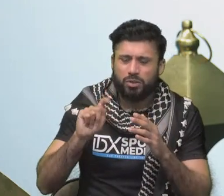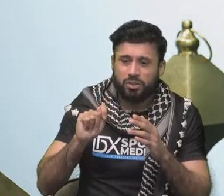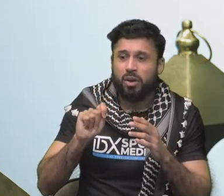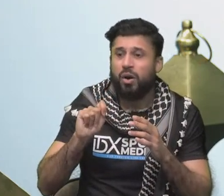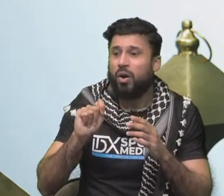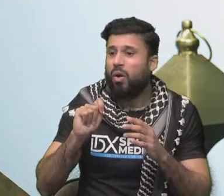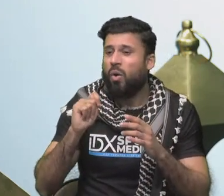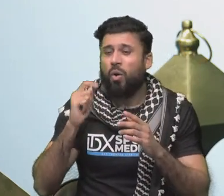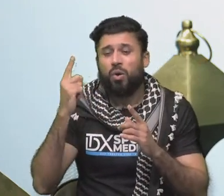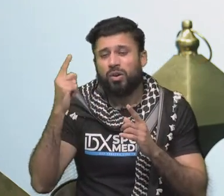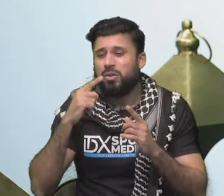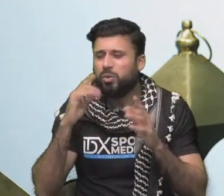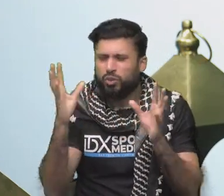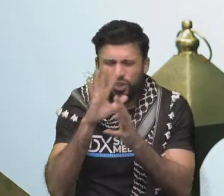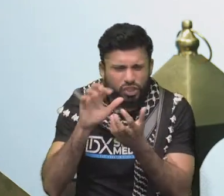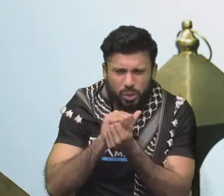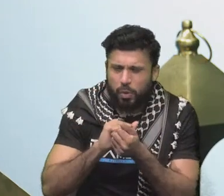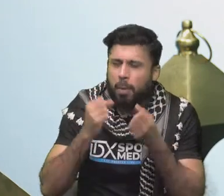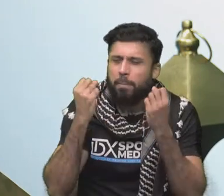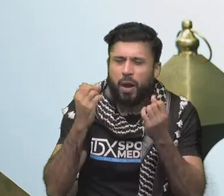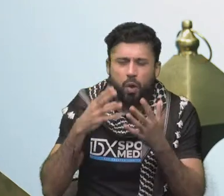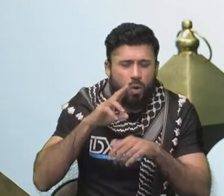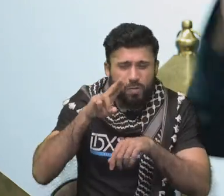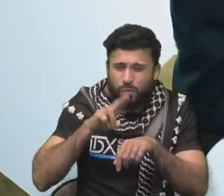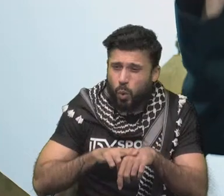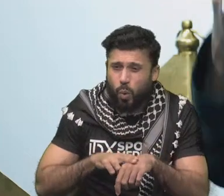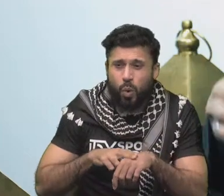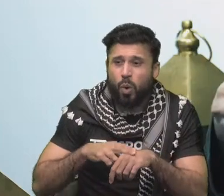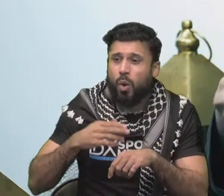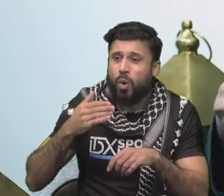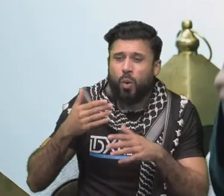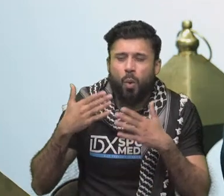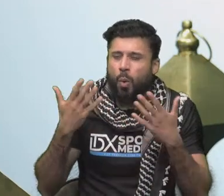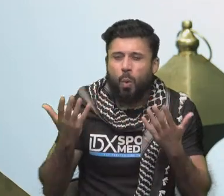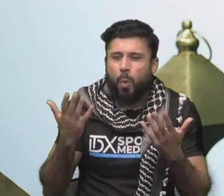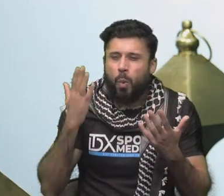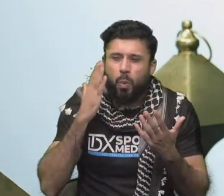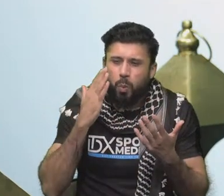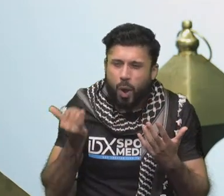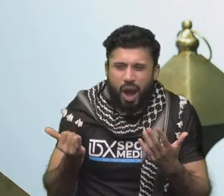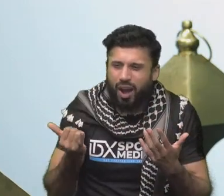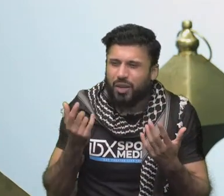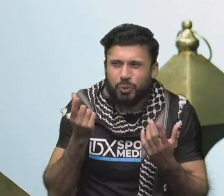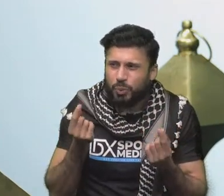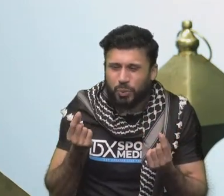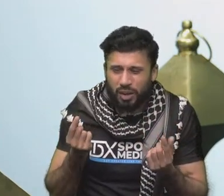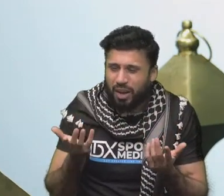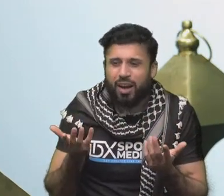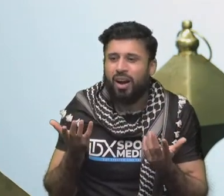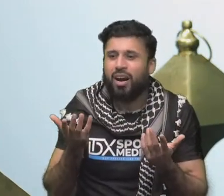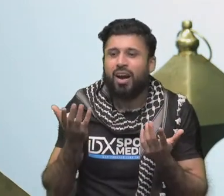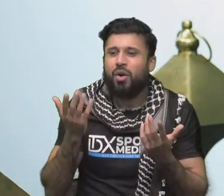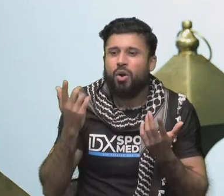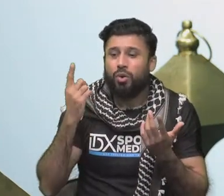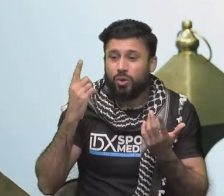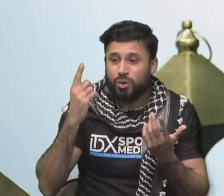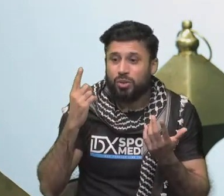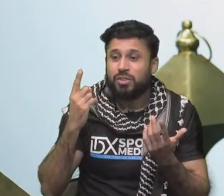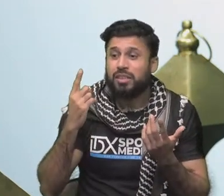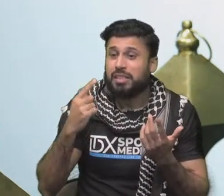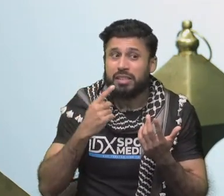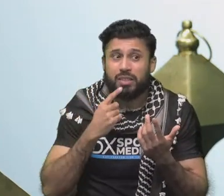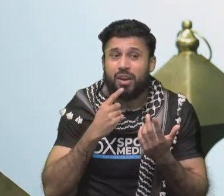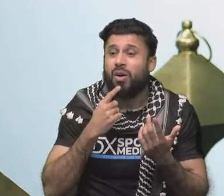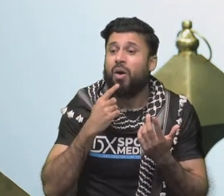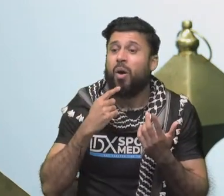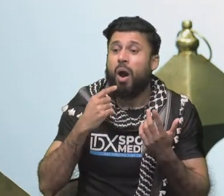is someone that wants you to know He's Rahman. نَبِّ عِبَادِي أَنِّي أَنَا الْغَفُورُ الرَّحِيمُ Let my servants